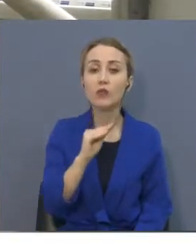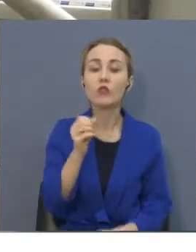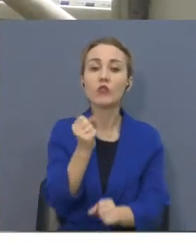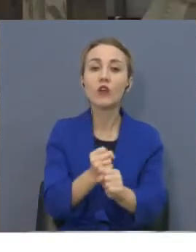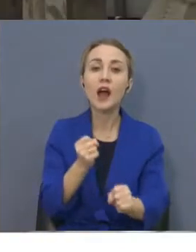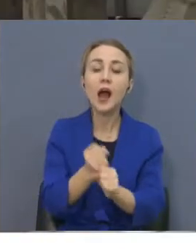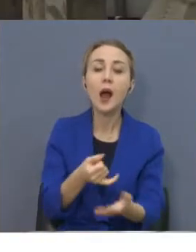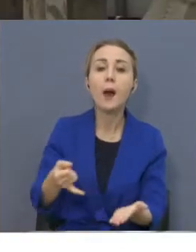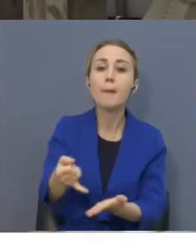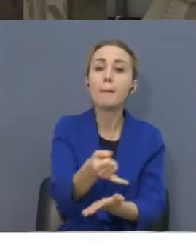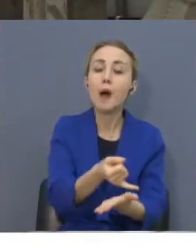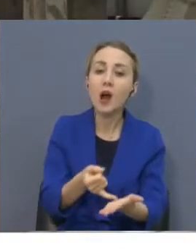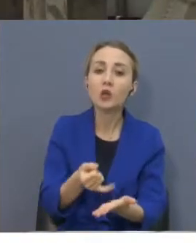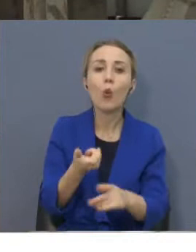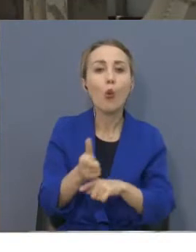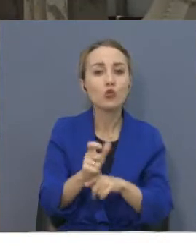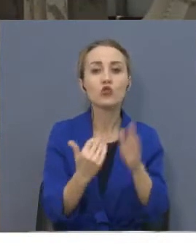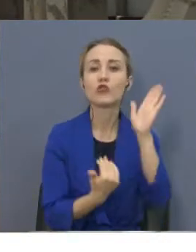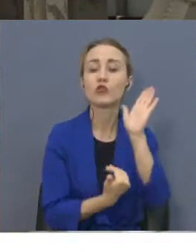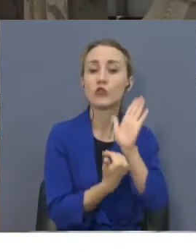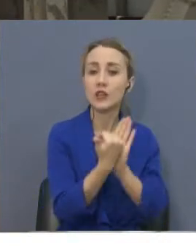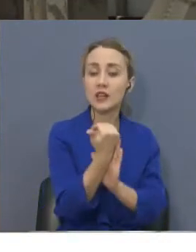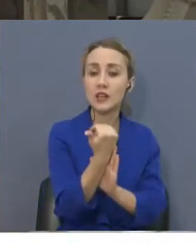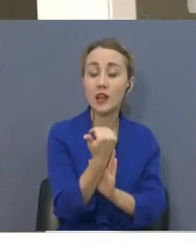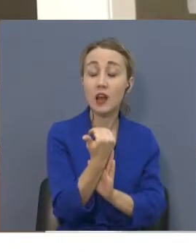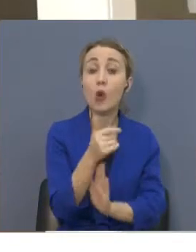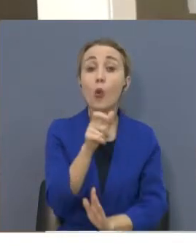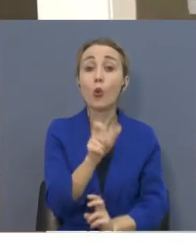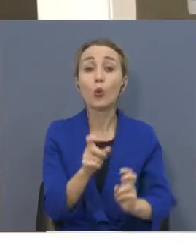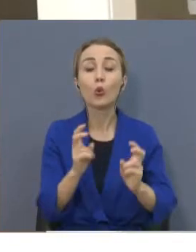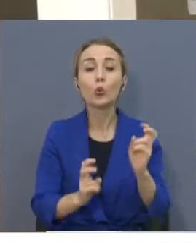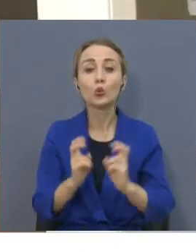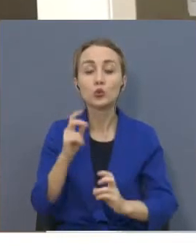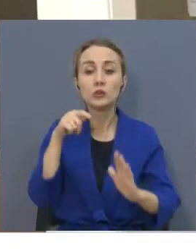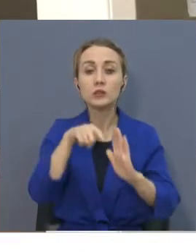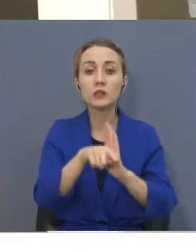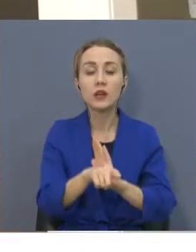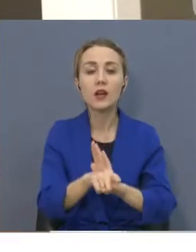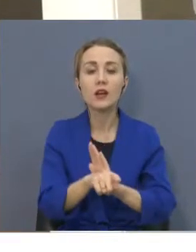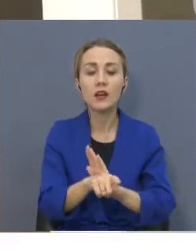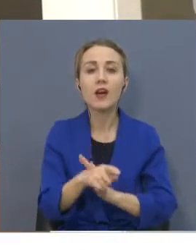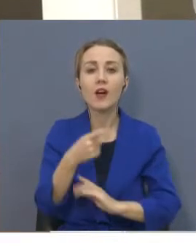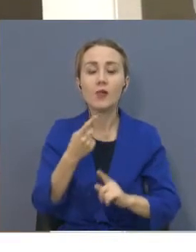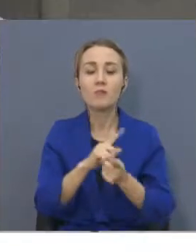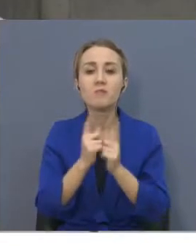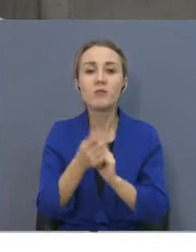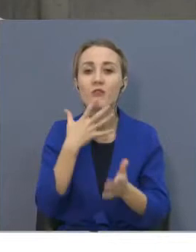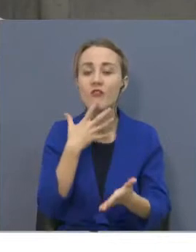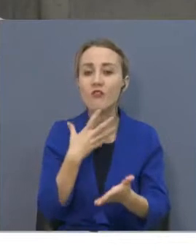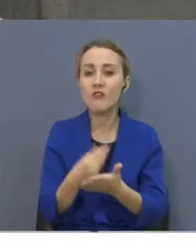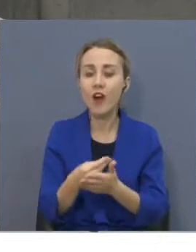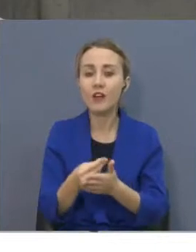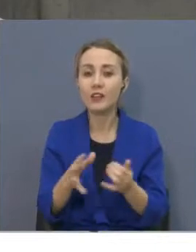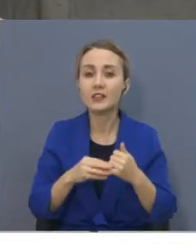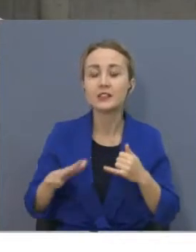возделывания масличных культур очень высока. Имея это в виду, фермеры региона диверсифицируют свои пахотные земли. Пока что большая